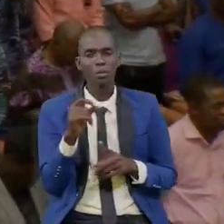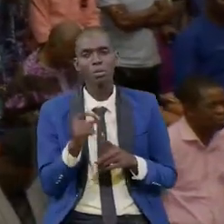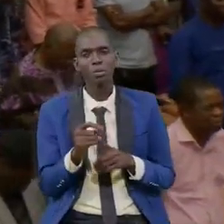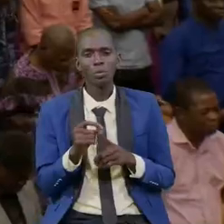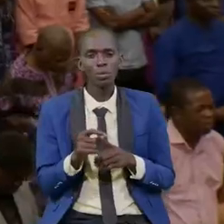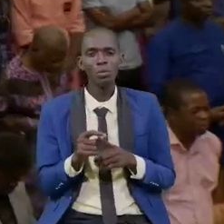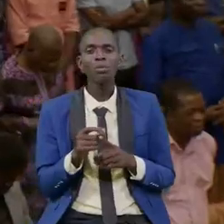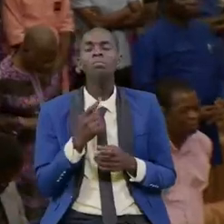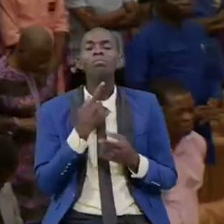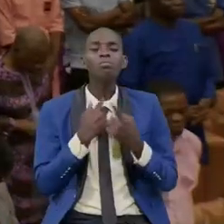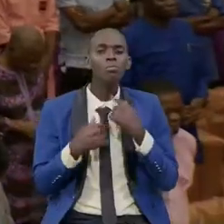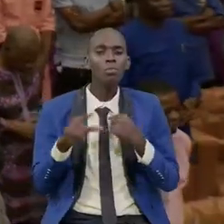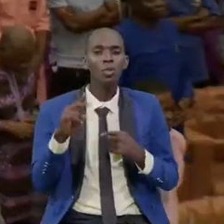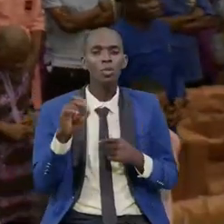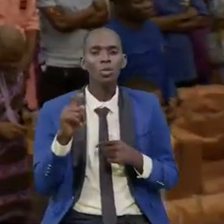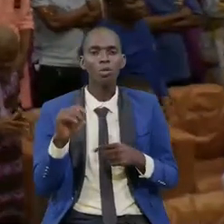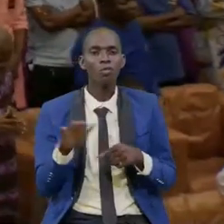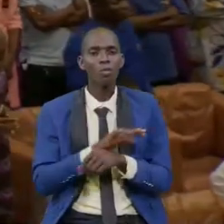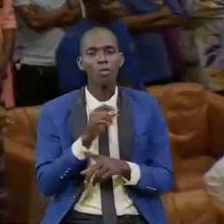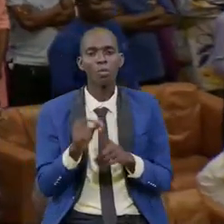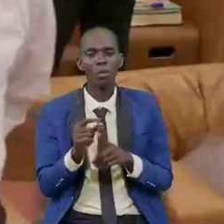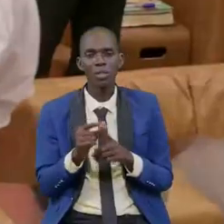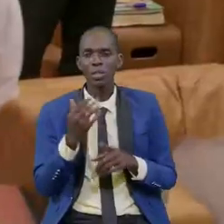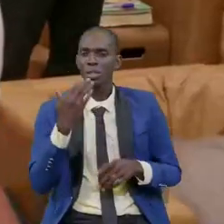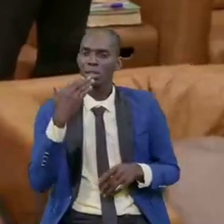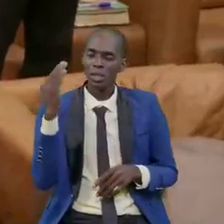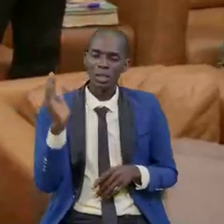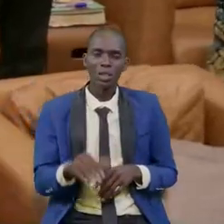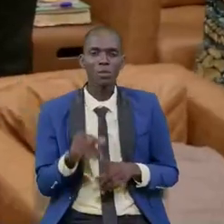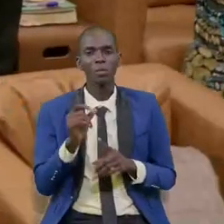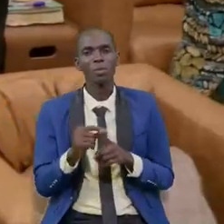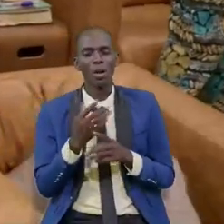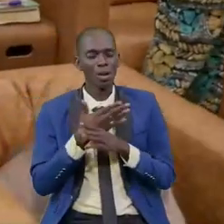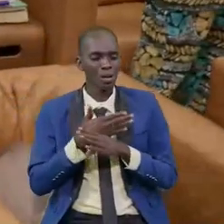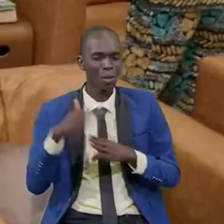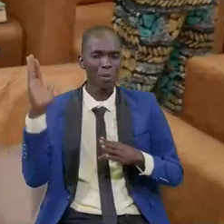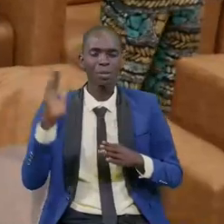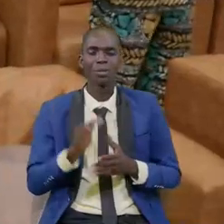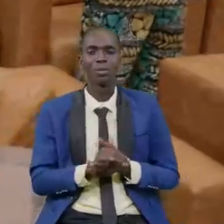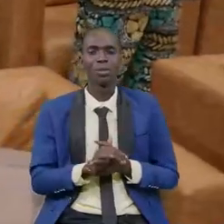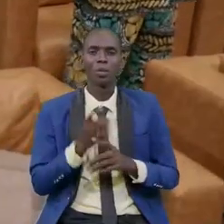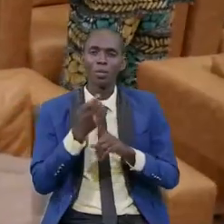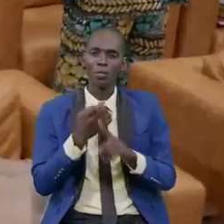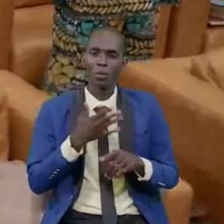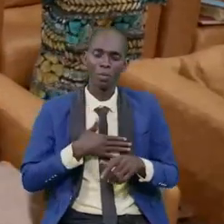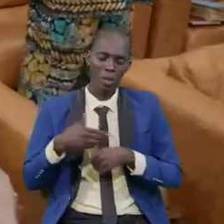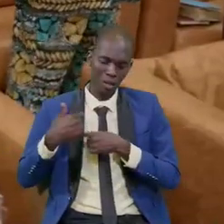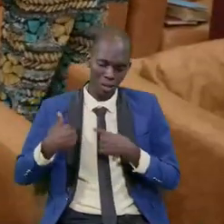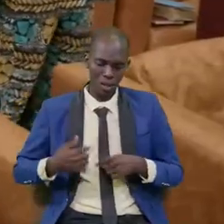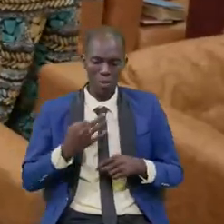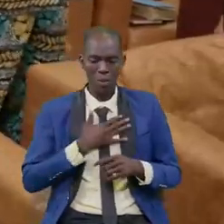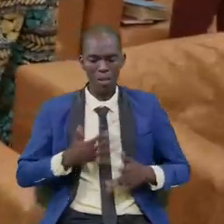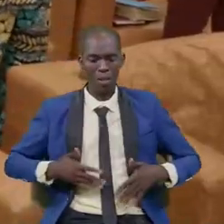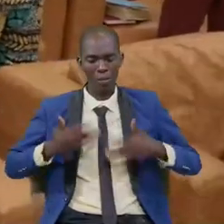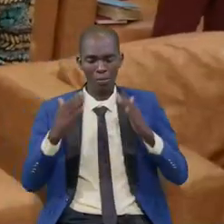ces choses de convoitise, de paroles mauvaises, que cela soit brûlé de tout